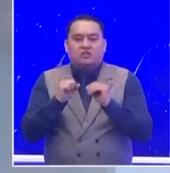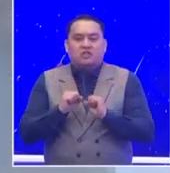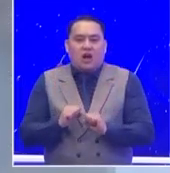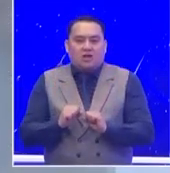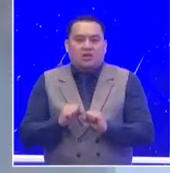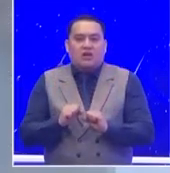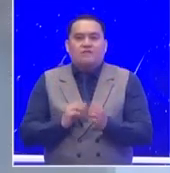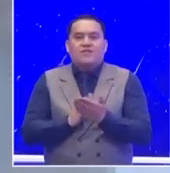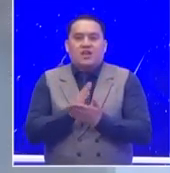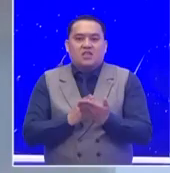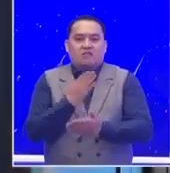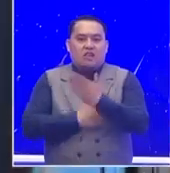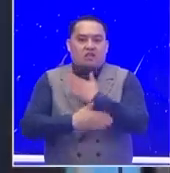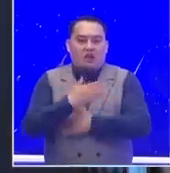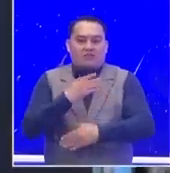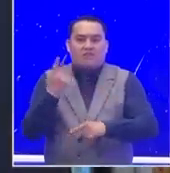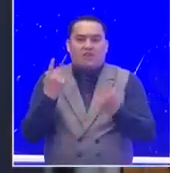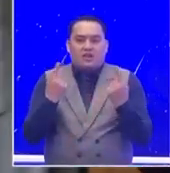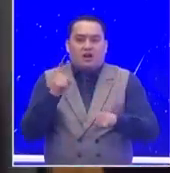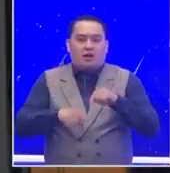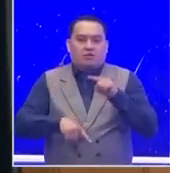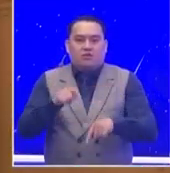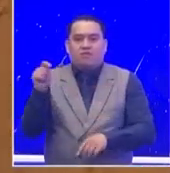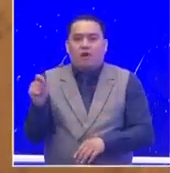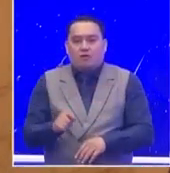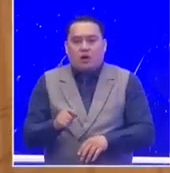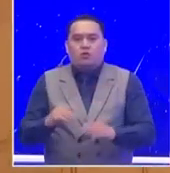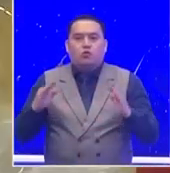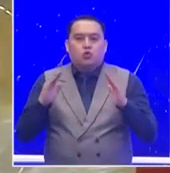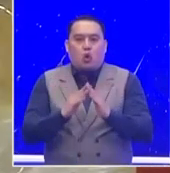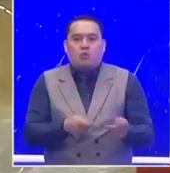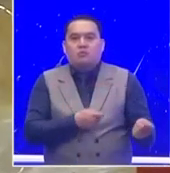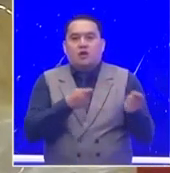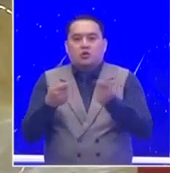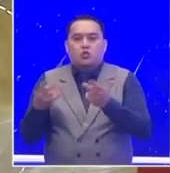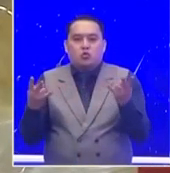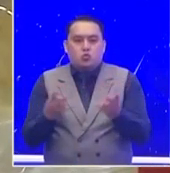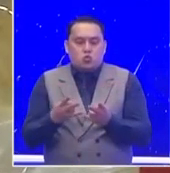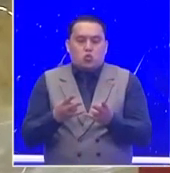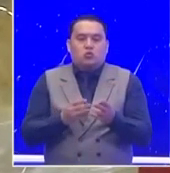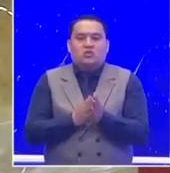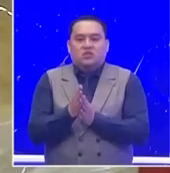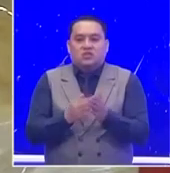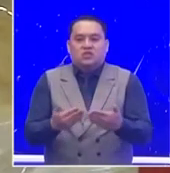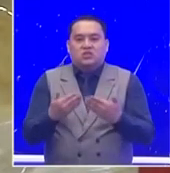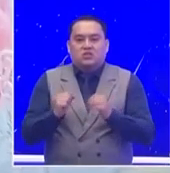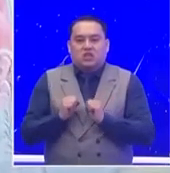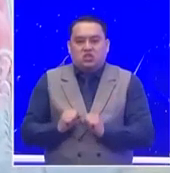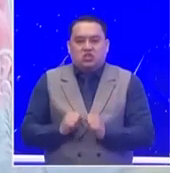о ветеранах и инвалидах Великой Отечественной войны, которым на дом доставили необходимые антисептические